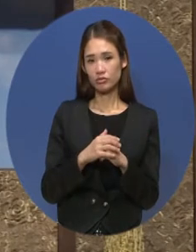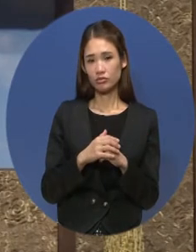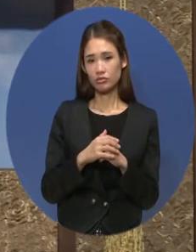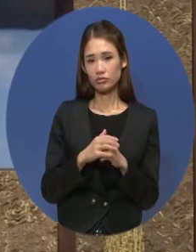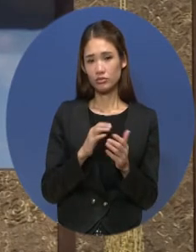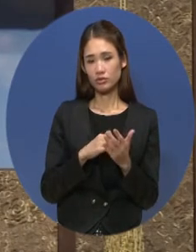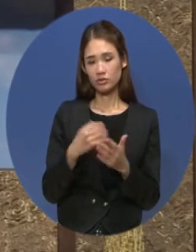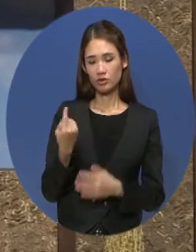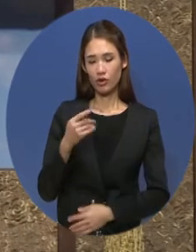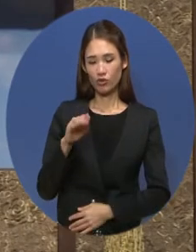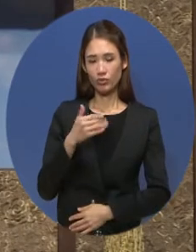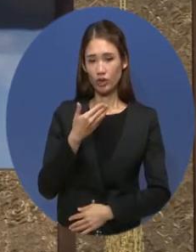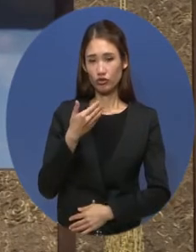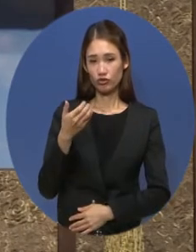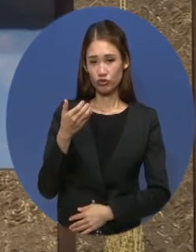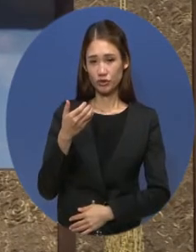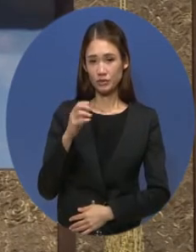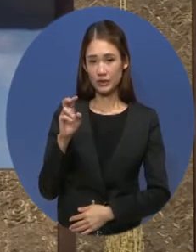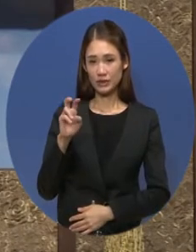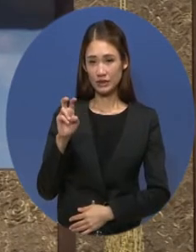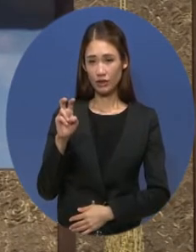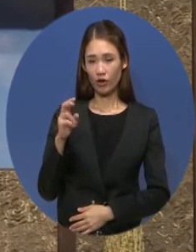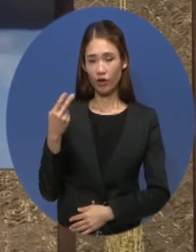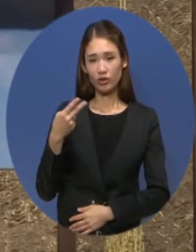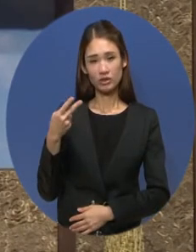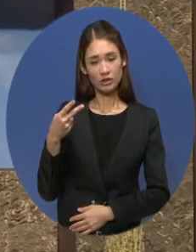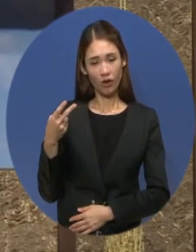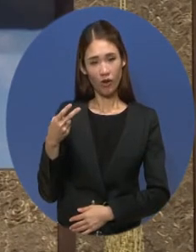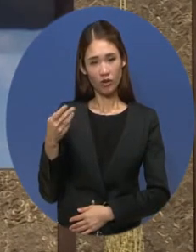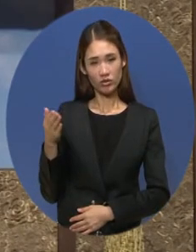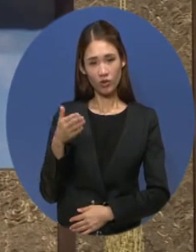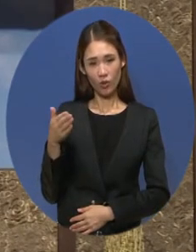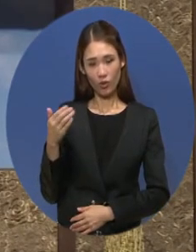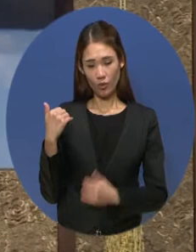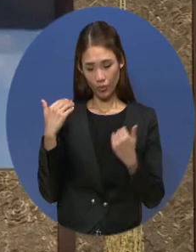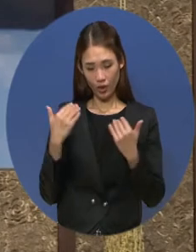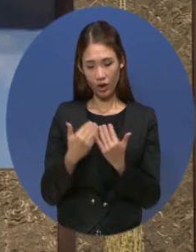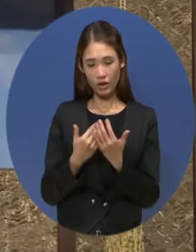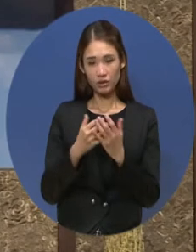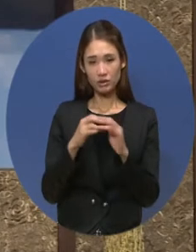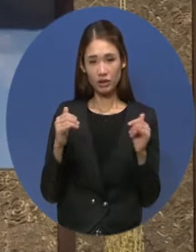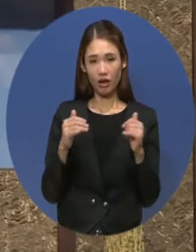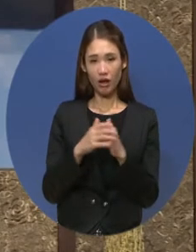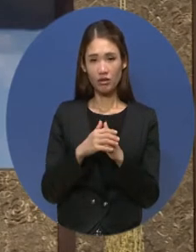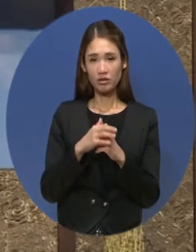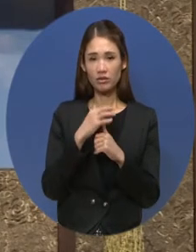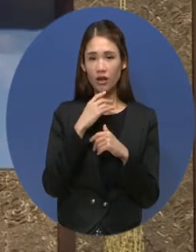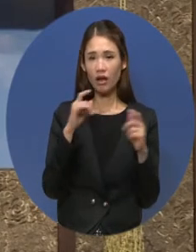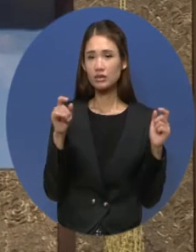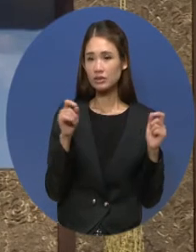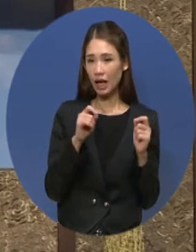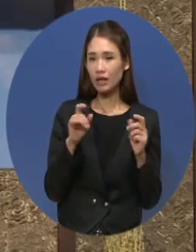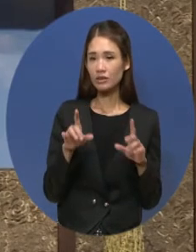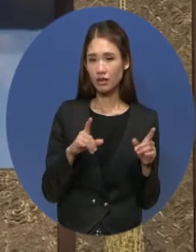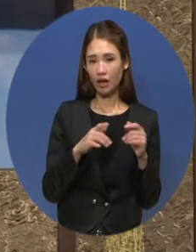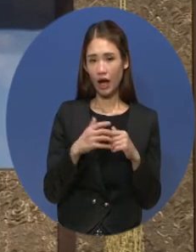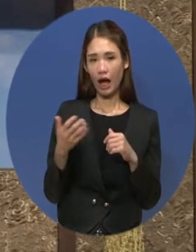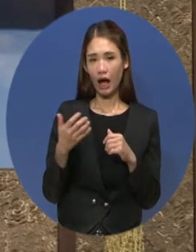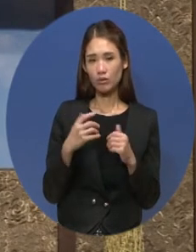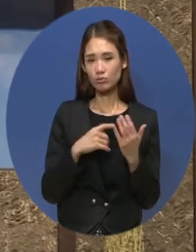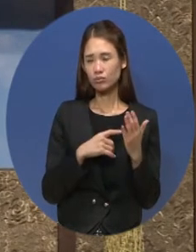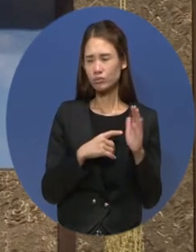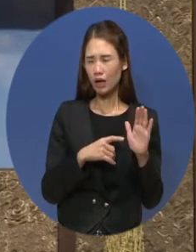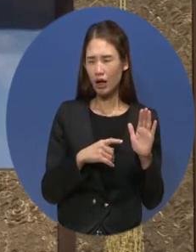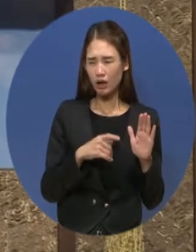1990 년대 라든가 2000년도 전까지만 해도 발달장애 2분들의 수명이 짧아 써요 아프면 아프다고 표현도